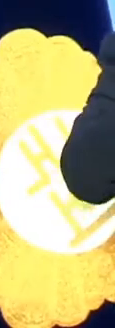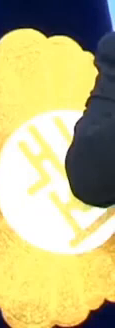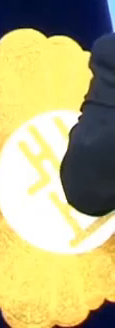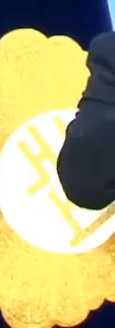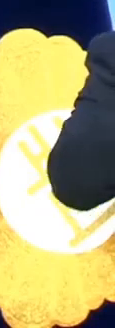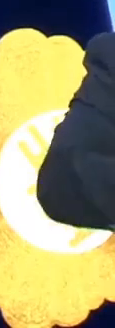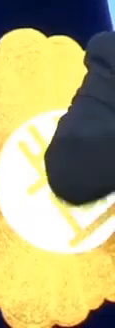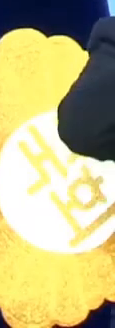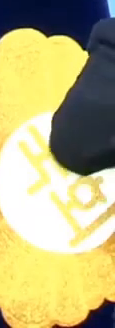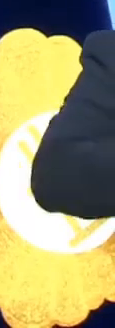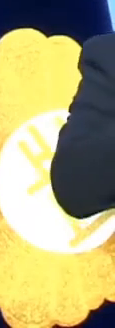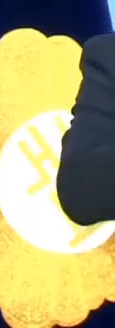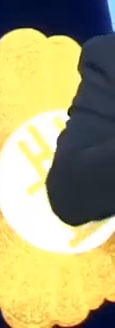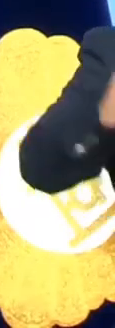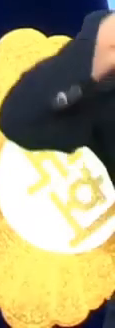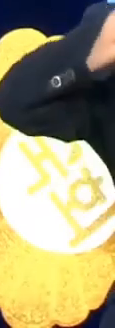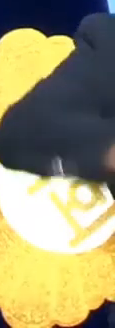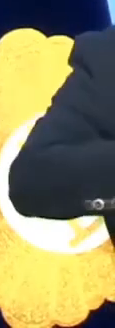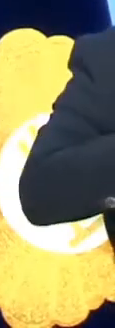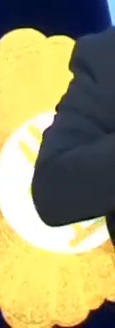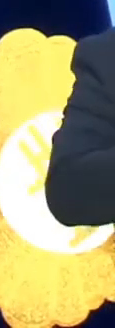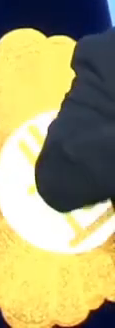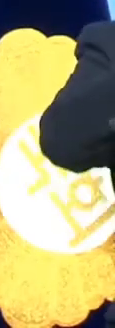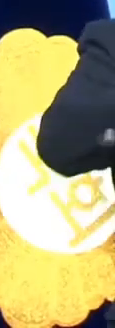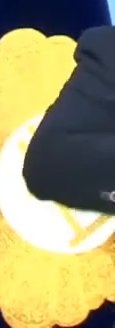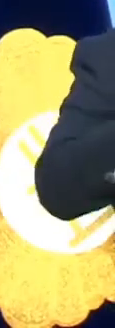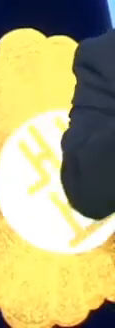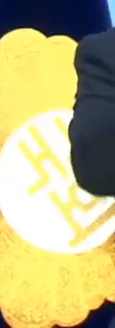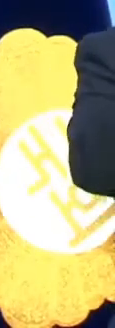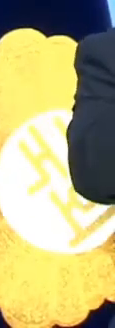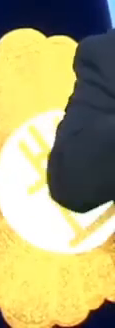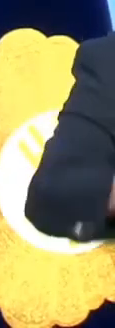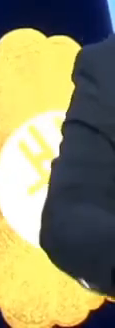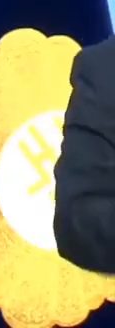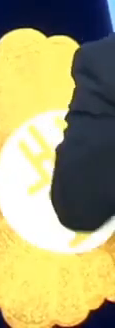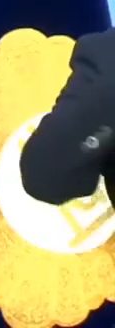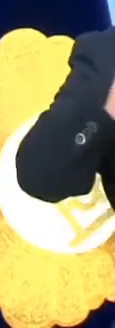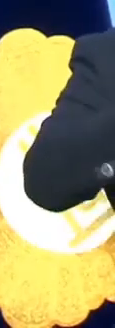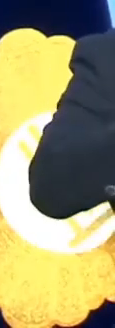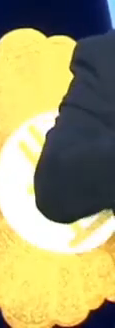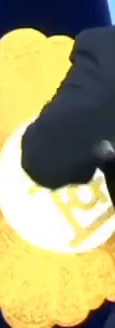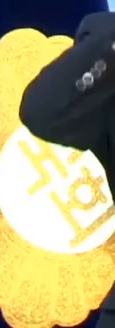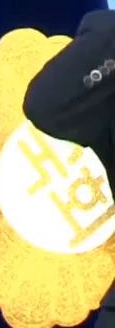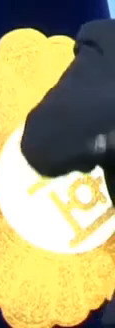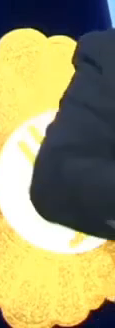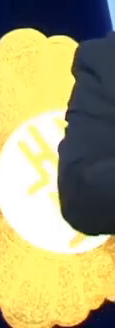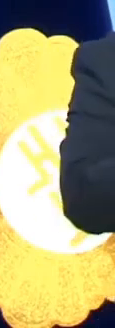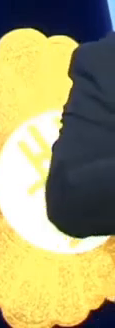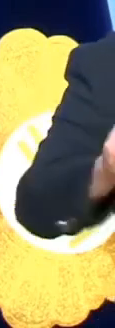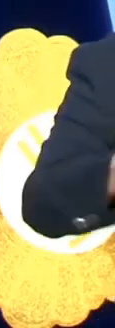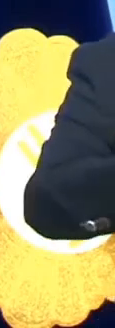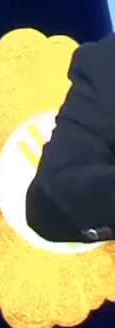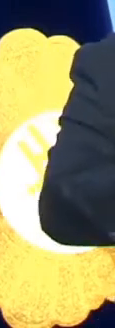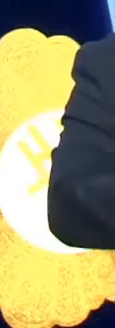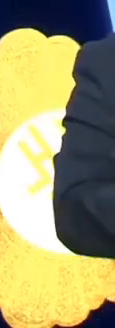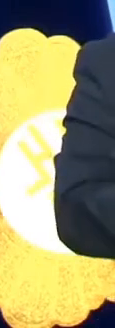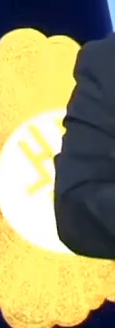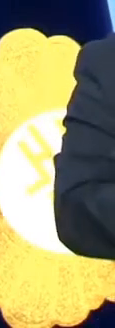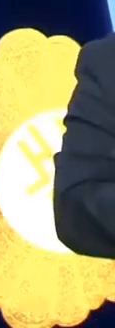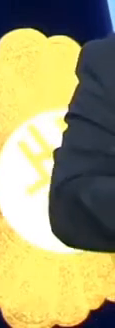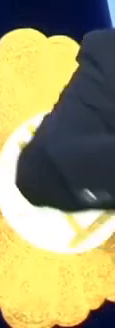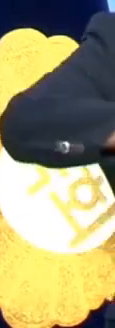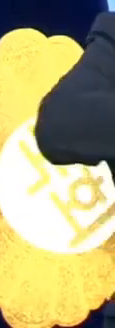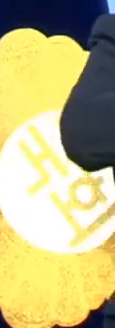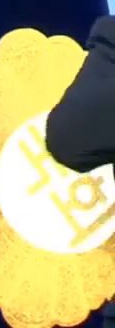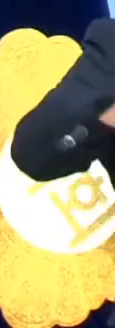지원할 예정입니다 이럴 계기로 앞으로도 국회는 장애인에게 남아 있는 여러가지 문턱 뜰을 제가 환경을 만들어